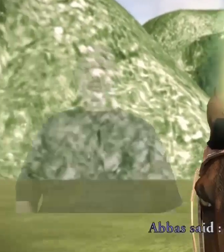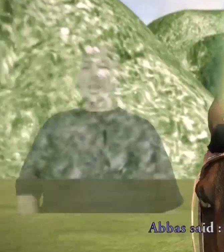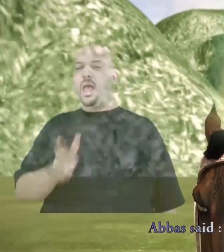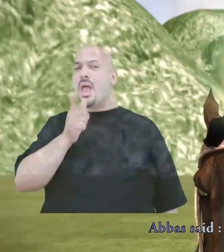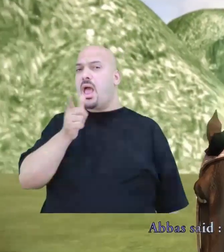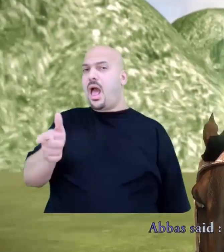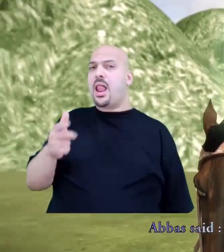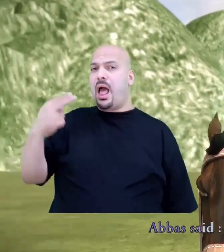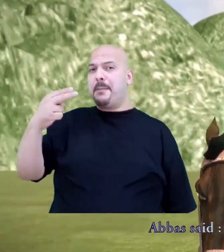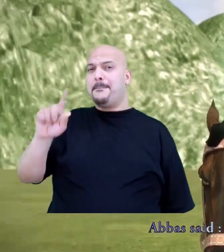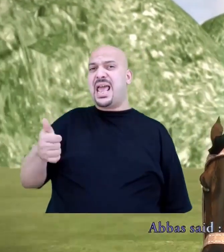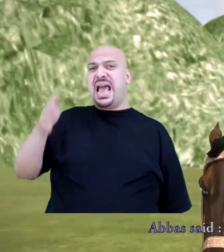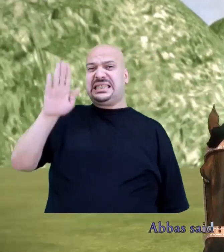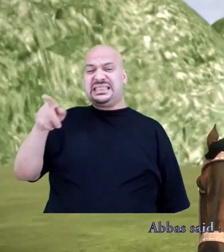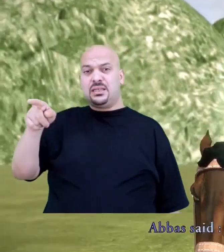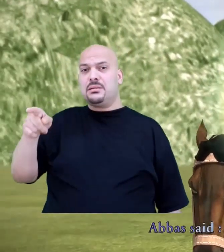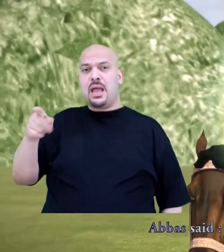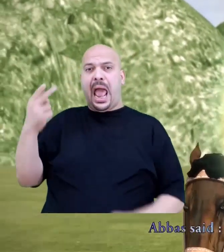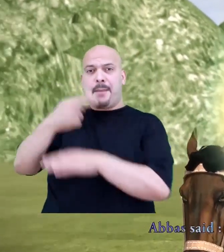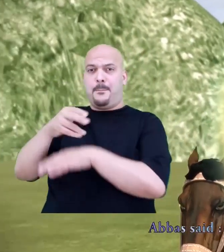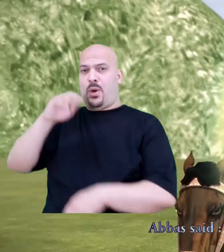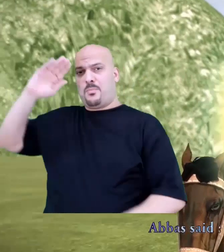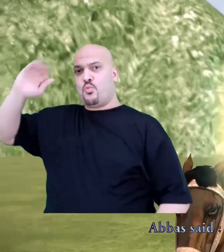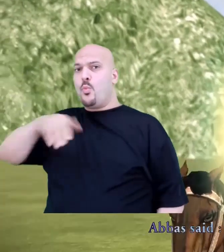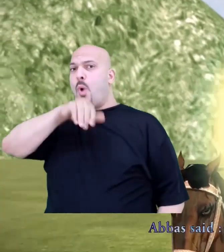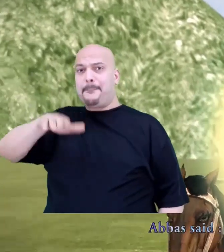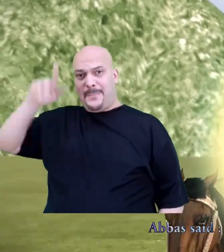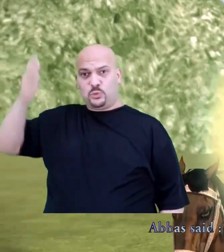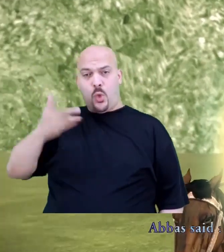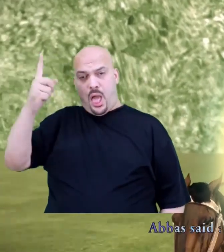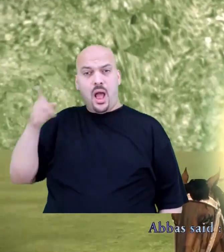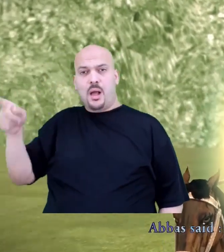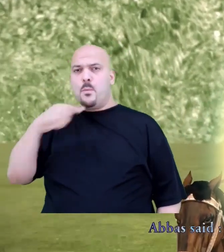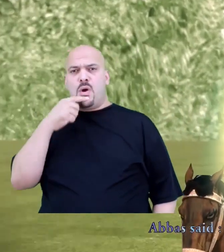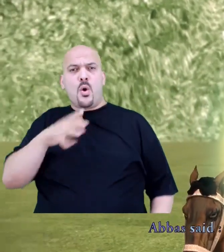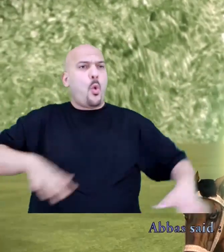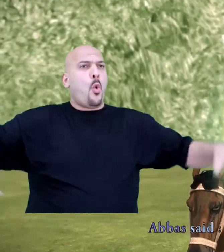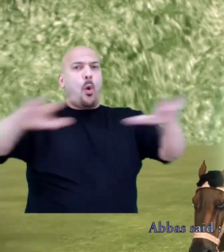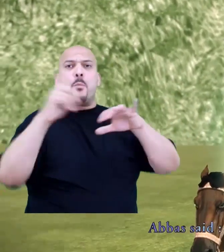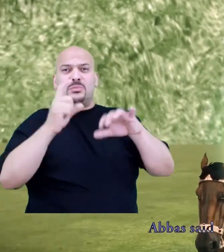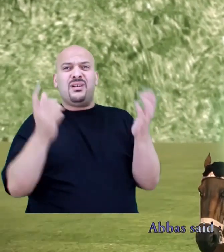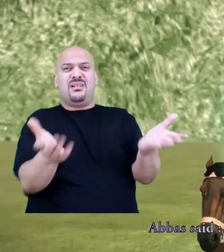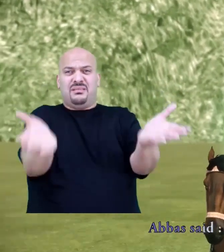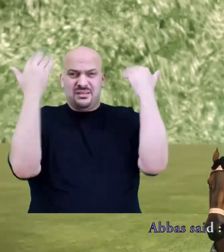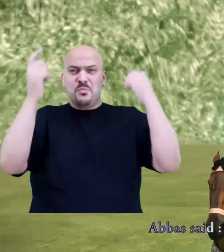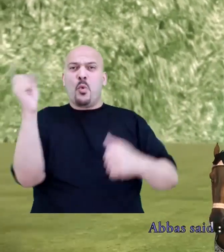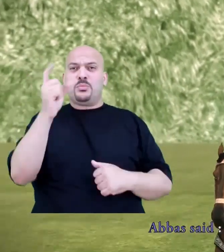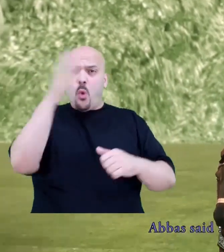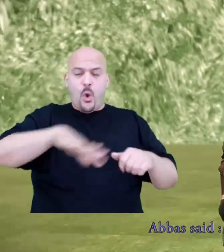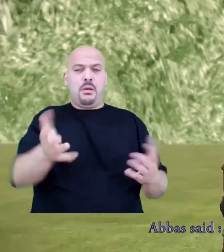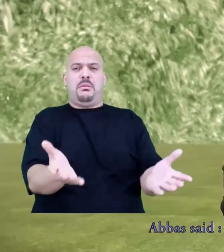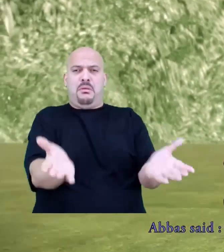قال العباس: يا معشر المسلمين، هلموا إلى رسول الله. يا